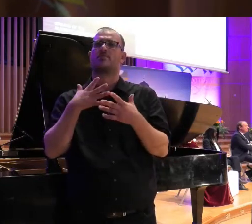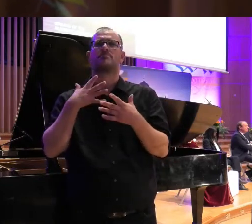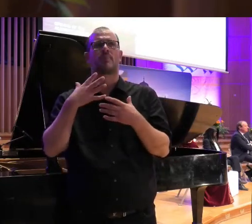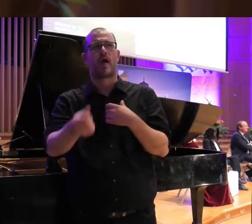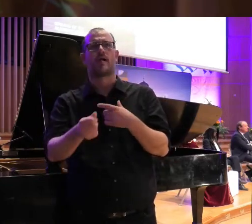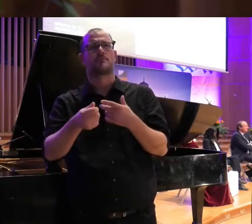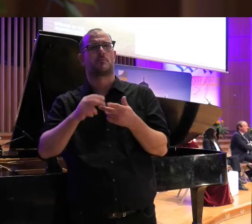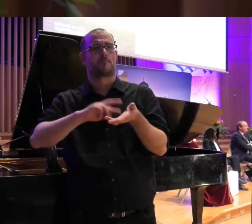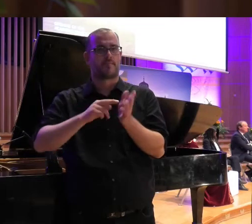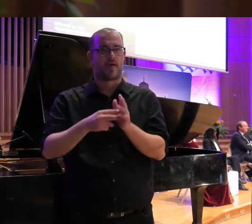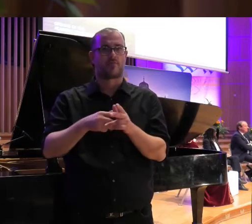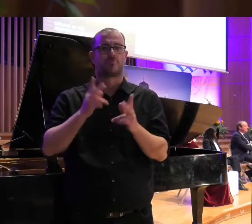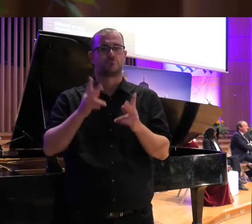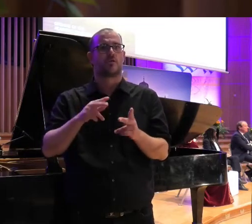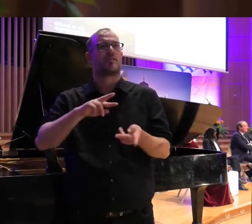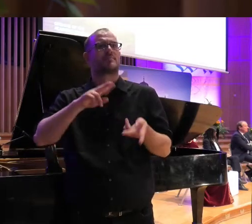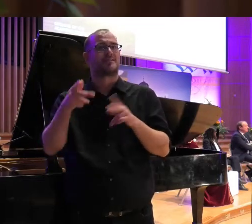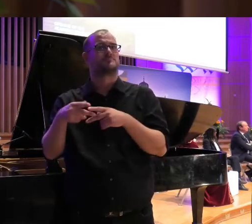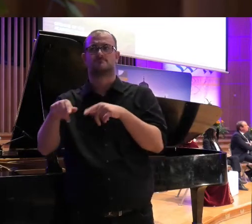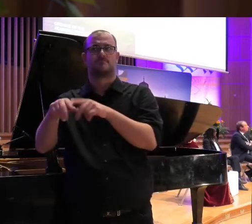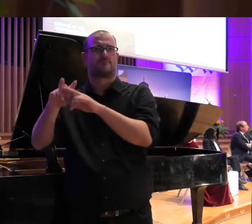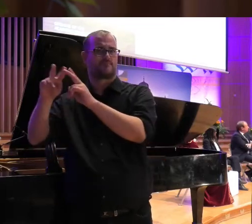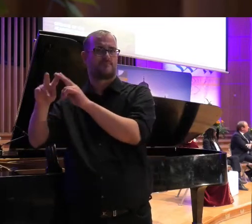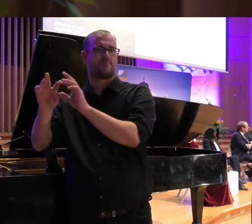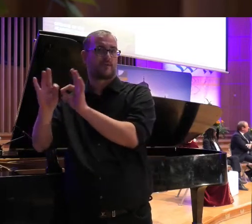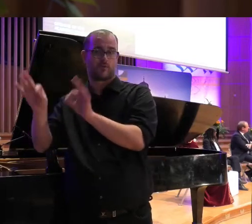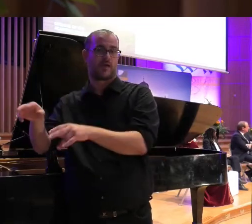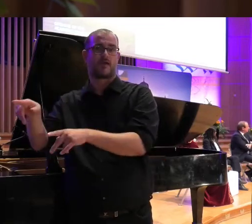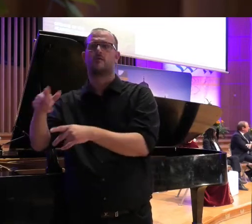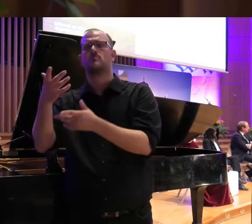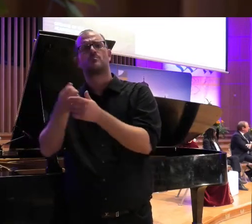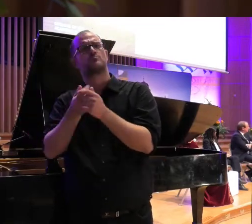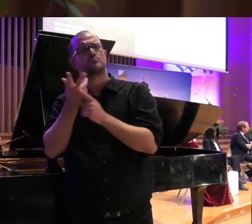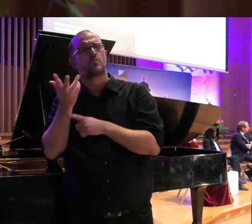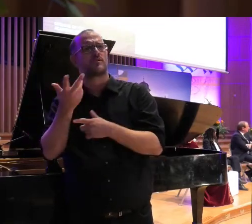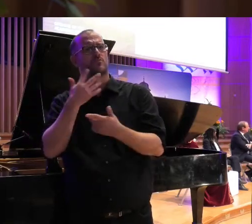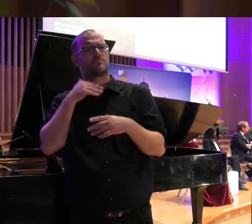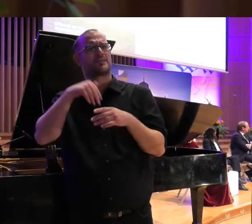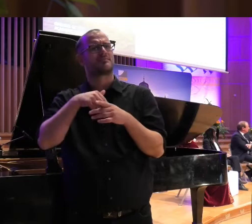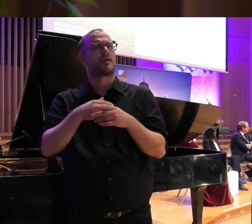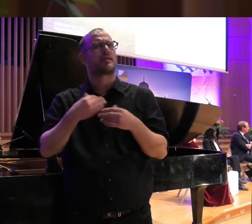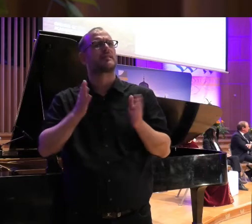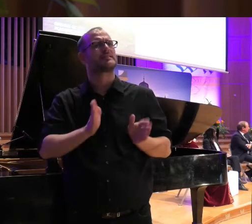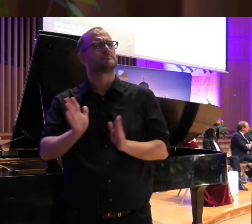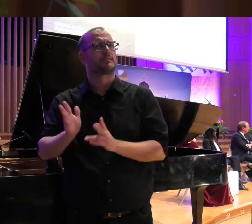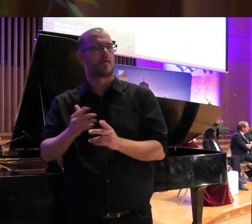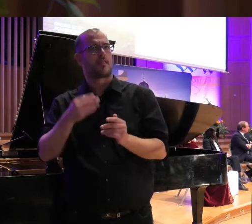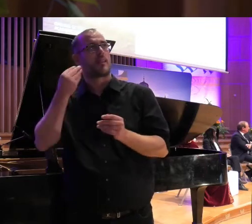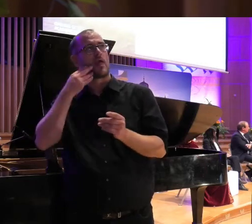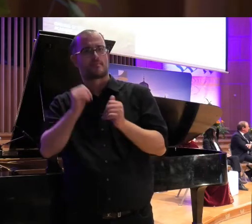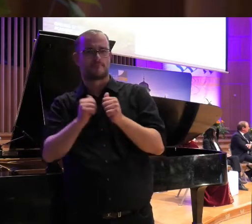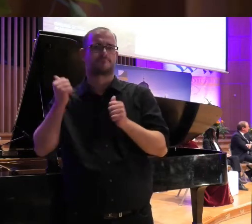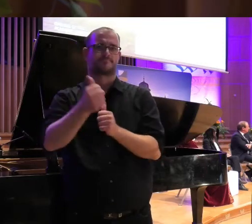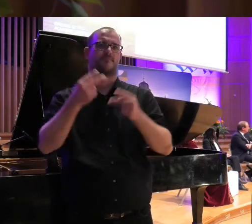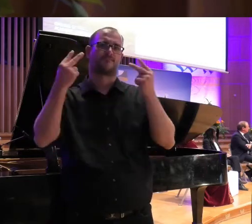der transfakultär stattfinden soll, wo eben wirklich multiperspektivisches und interdisziplinäres Lernen im Vordergrund steht.